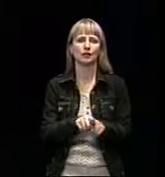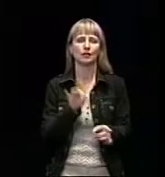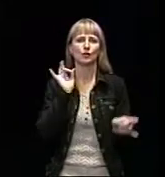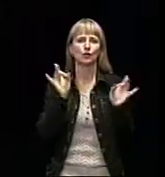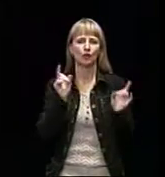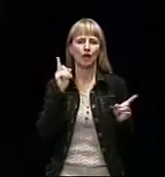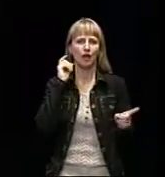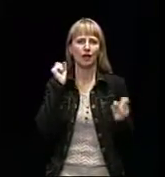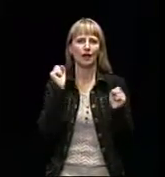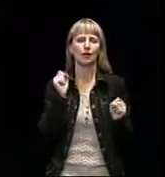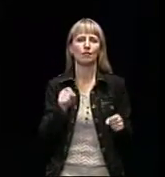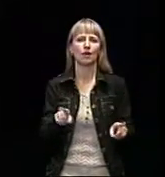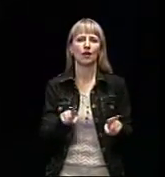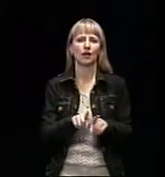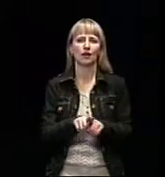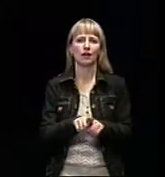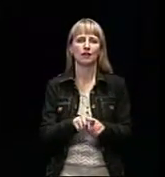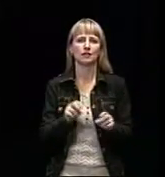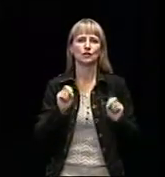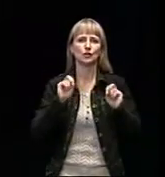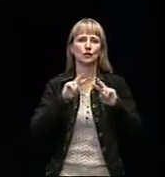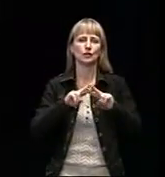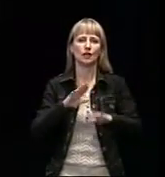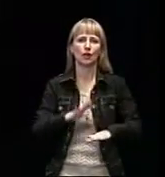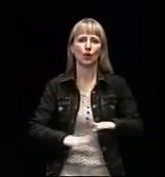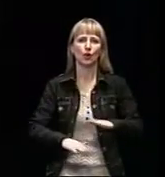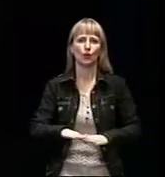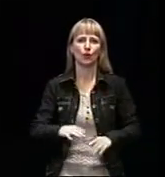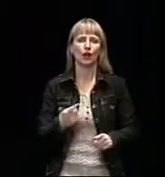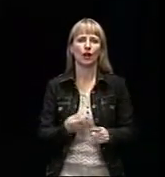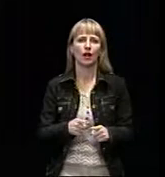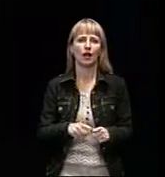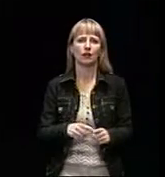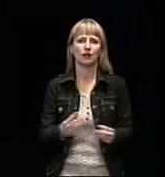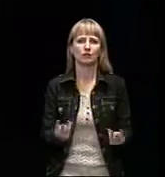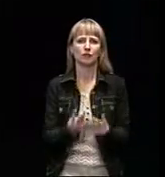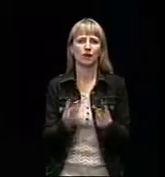як безумовність, сузір'я рук, сердець багаття,